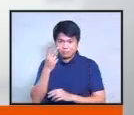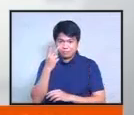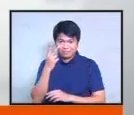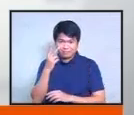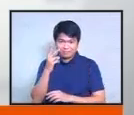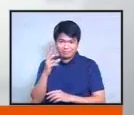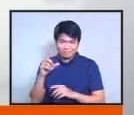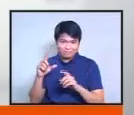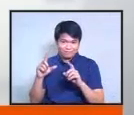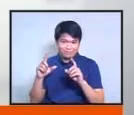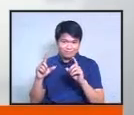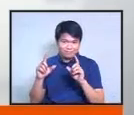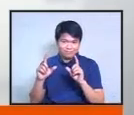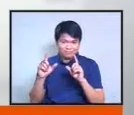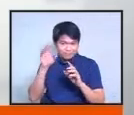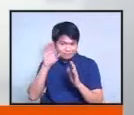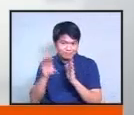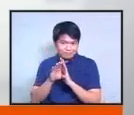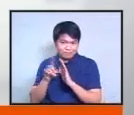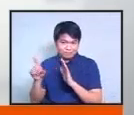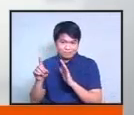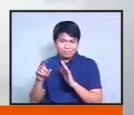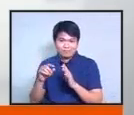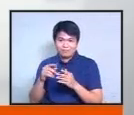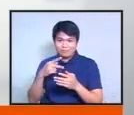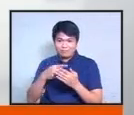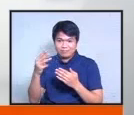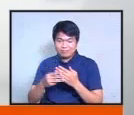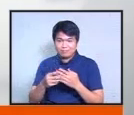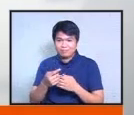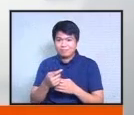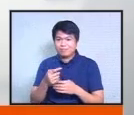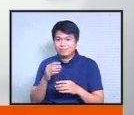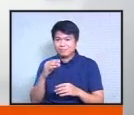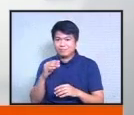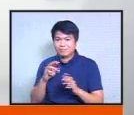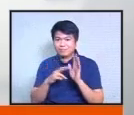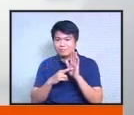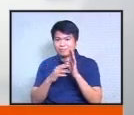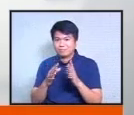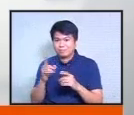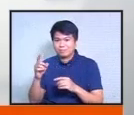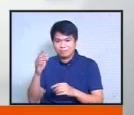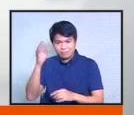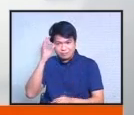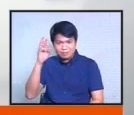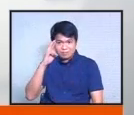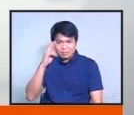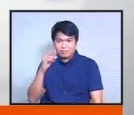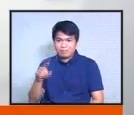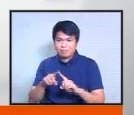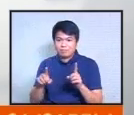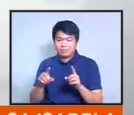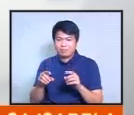ng panayam ng programang The Chiefs sa tagapagsalita ng grupo na si Francis Hoven. Pero nilagyan siya